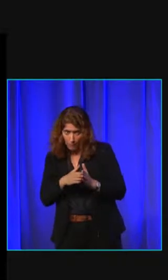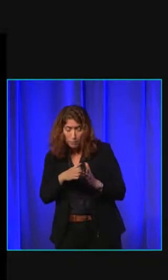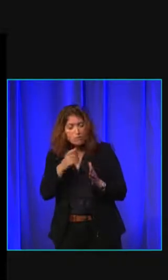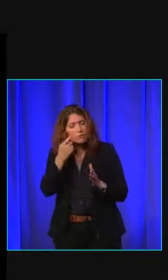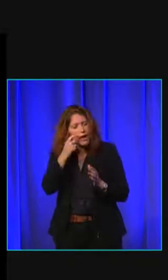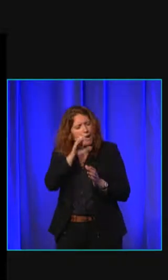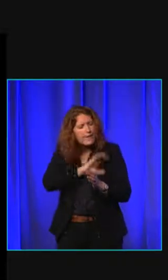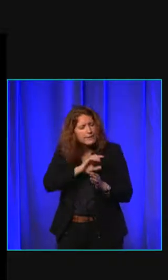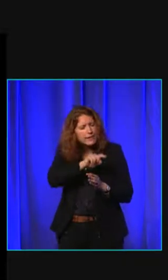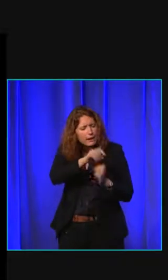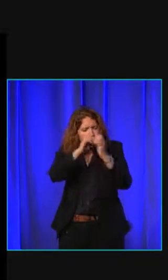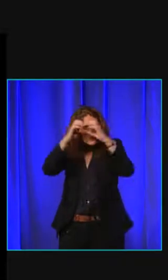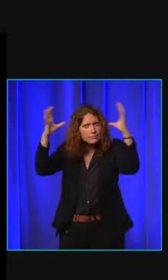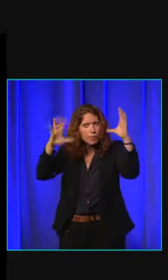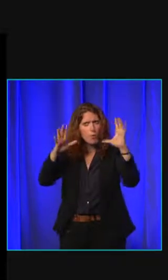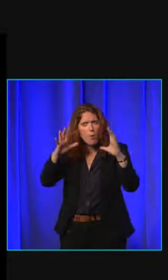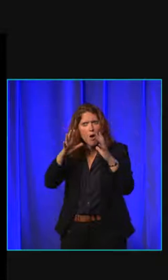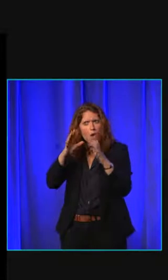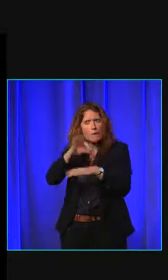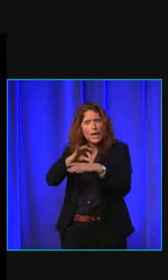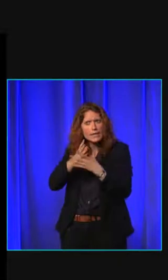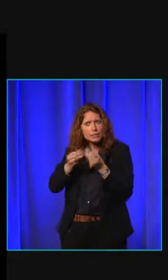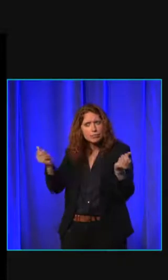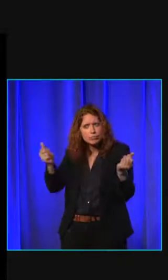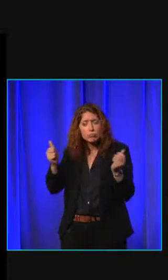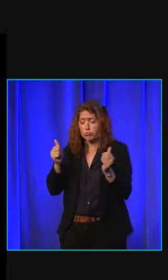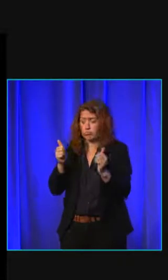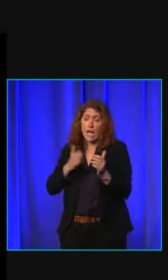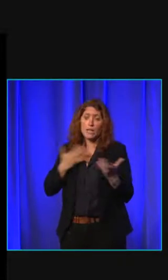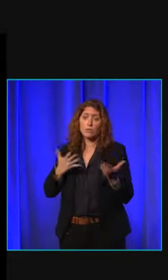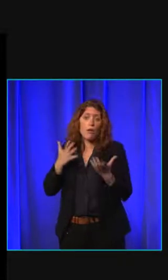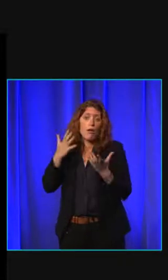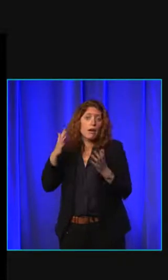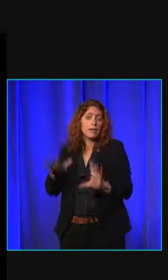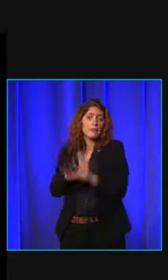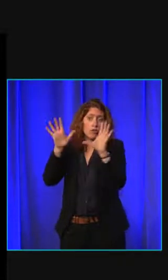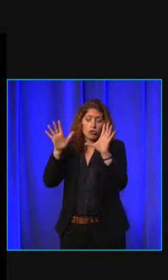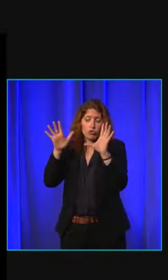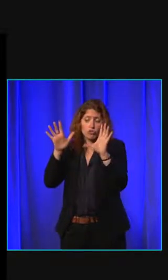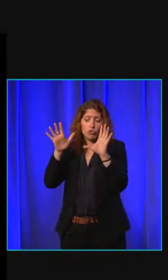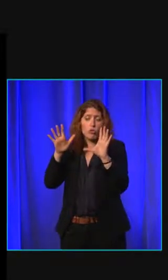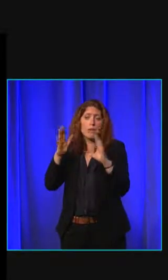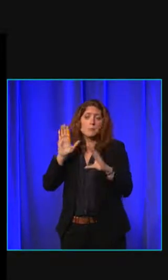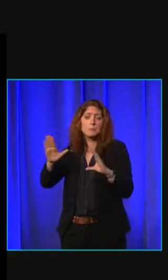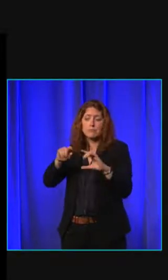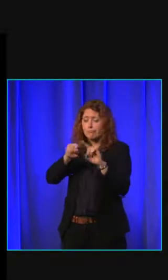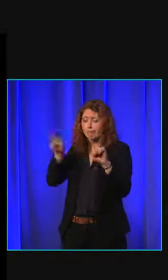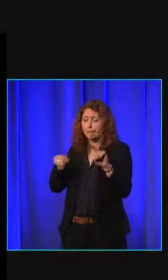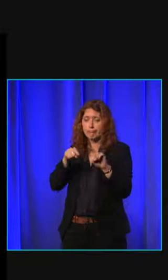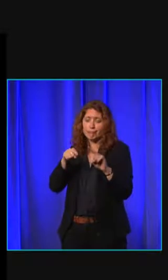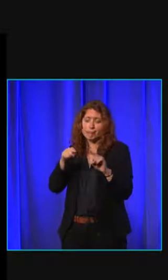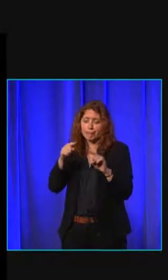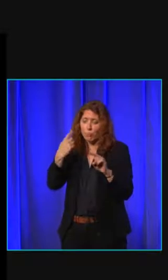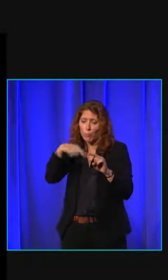guérison en utilisant une image métaphorique des Pac-Man qui mangent les cellules